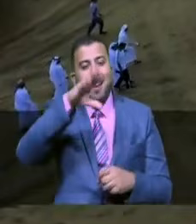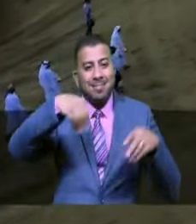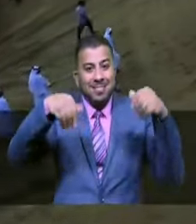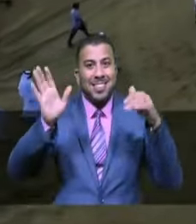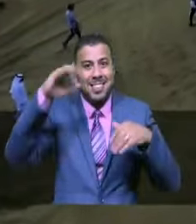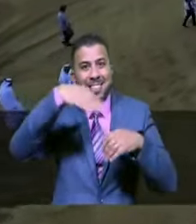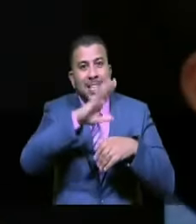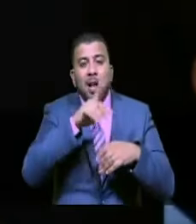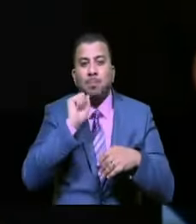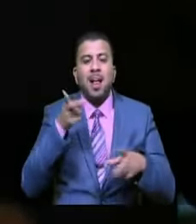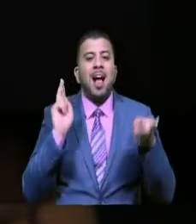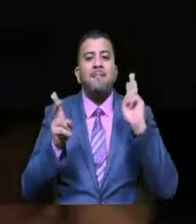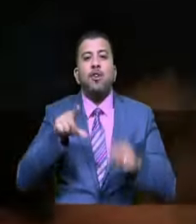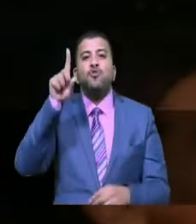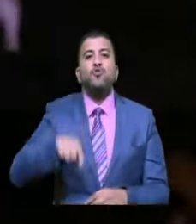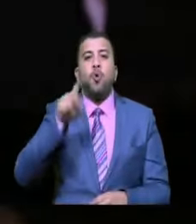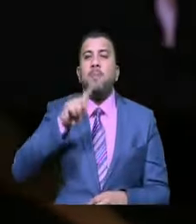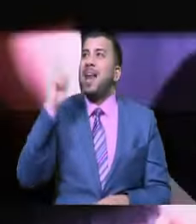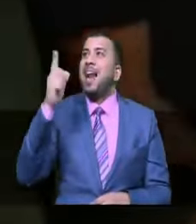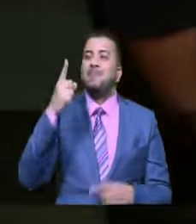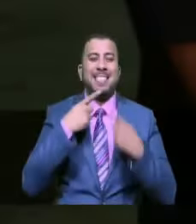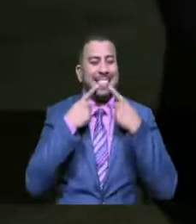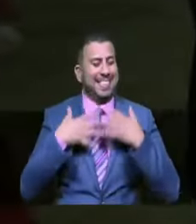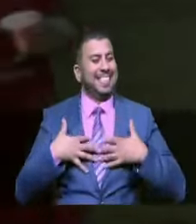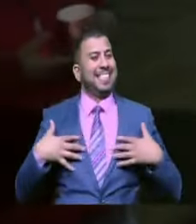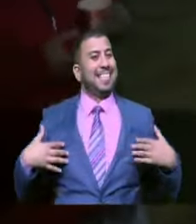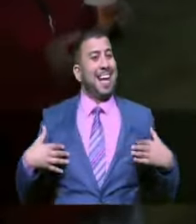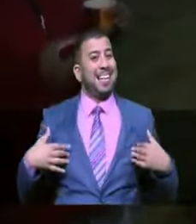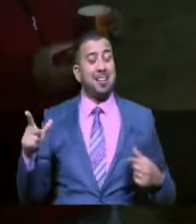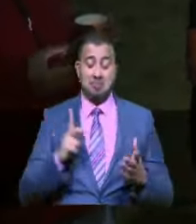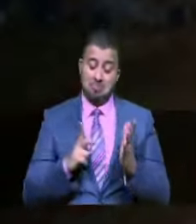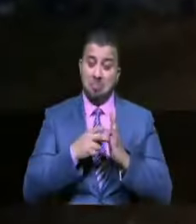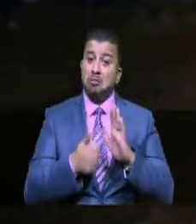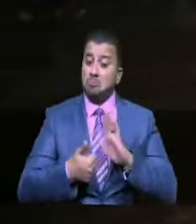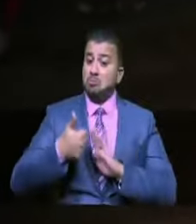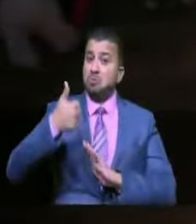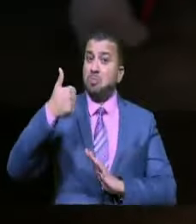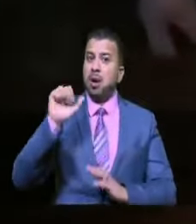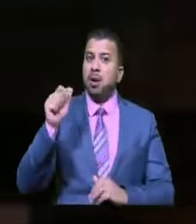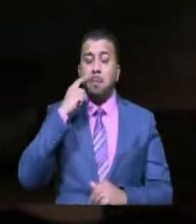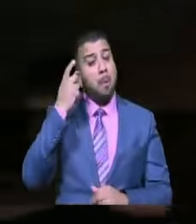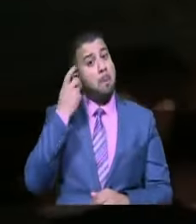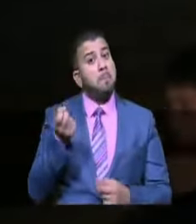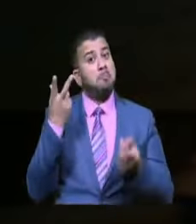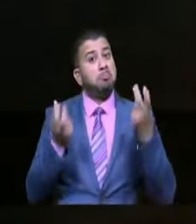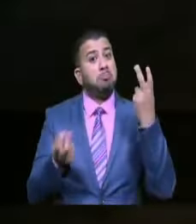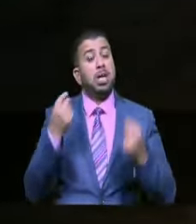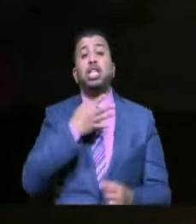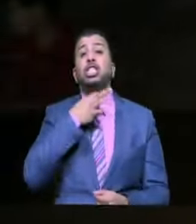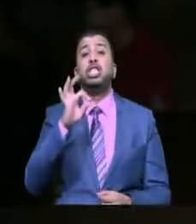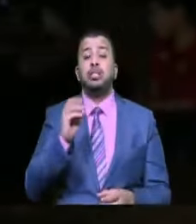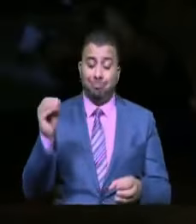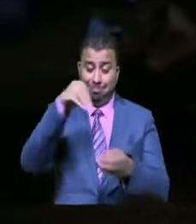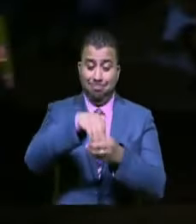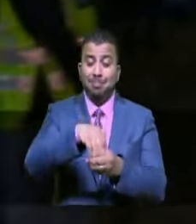احتفالات الدوله باليوم العالمي للسعاده خطوه ايجابيه نحو دعم المبادرات التي تصب في مصلحه